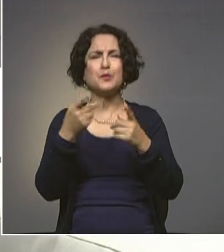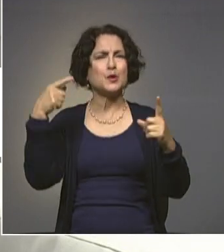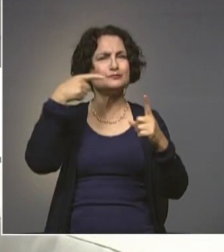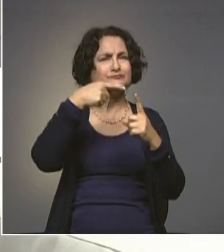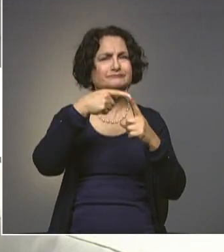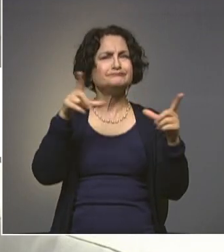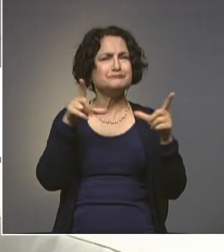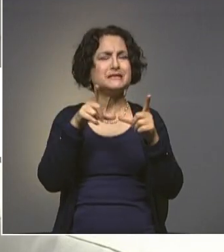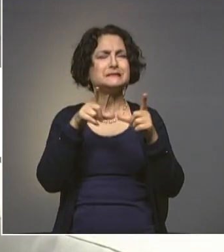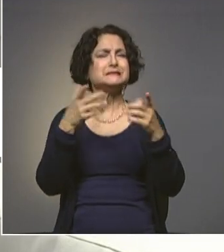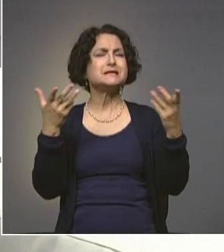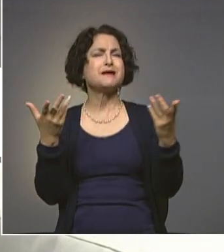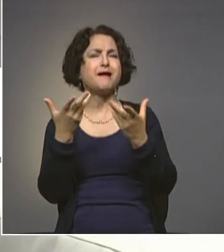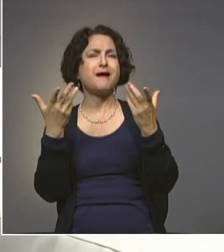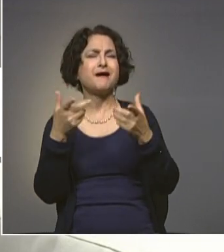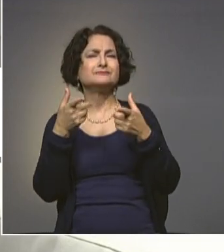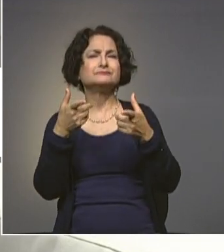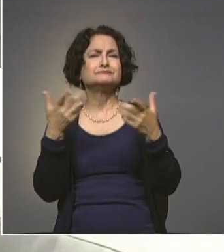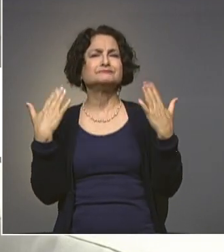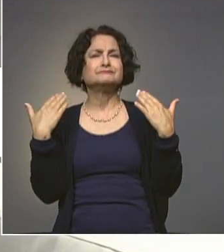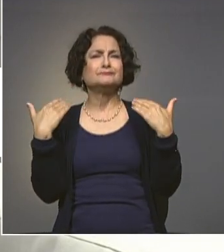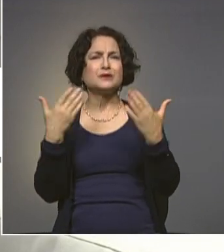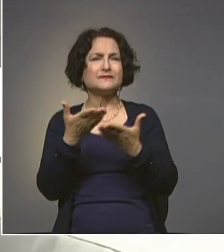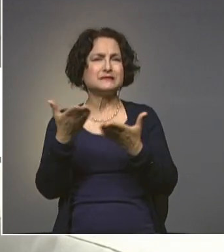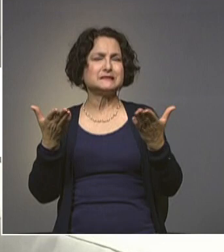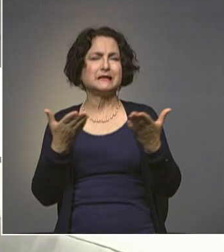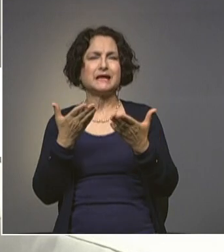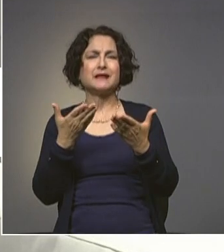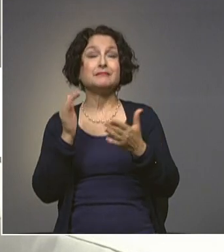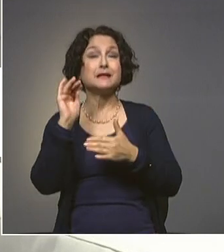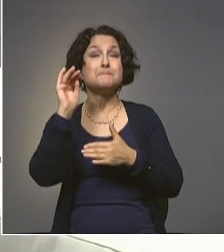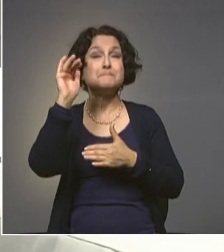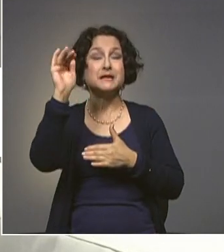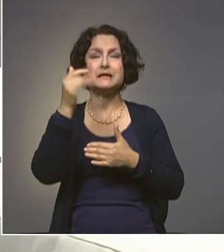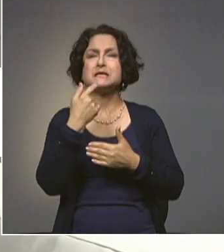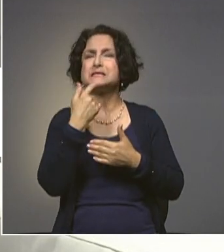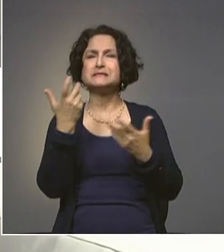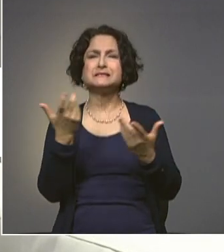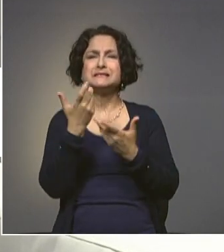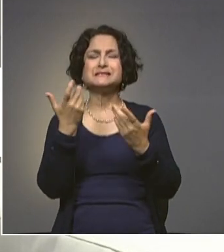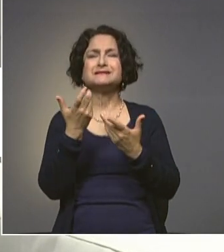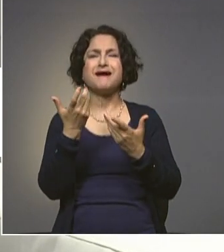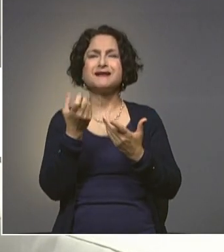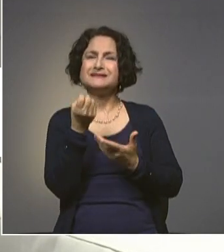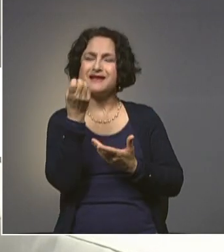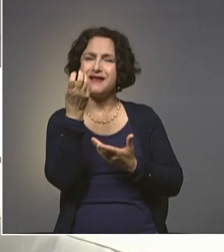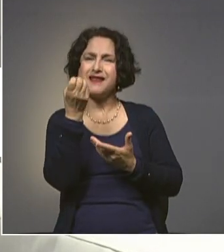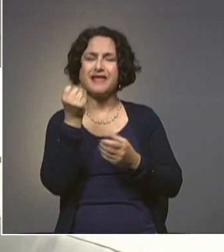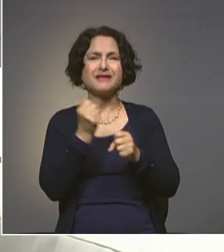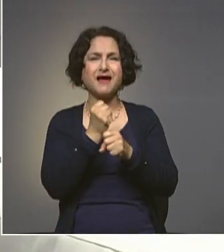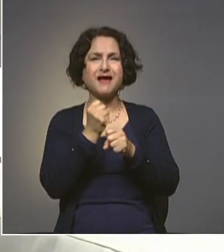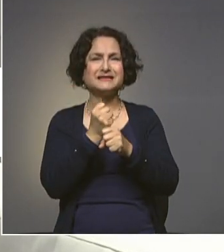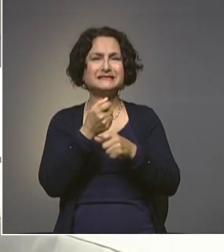университет и го направихме да бъде зелен университет във връзка с зелената сделка на Европа. А в зелената сделка на